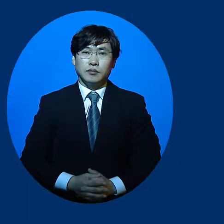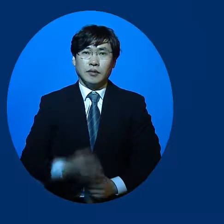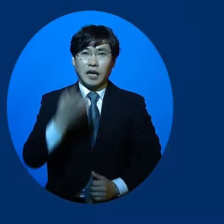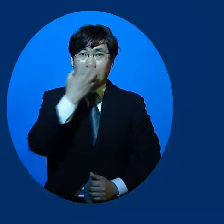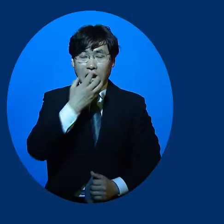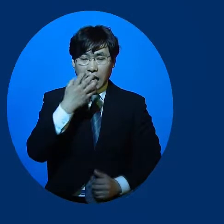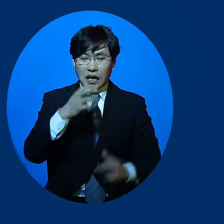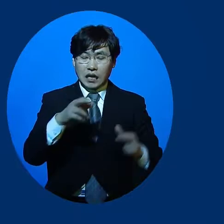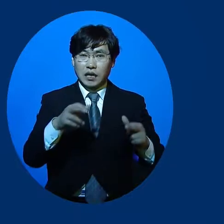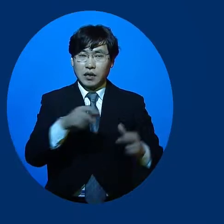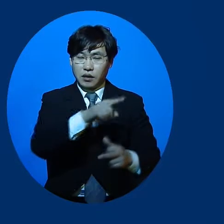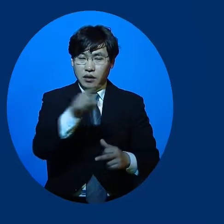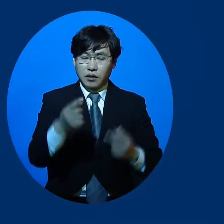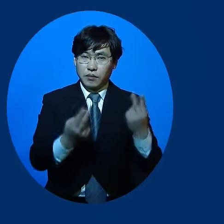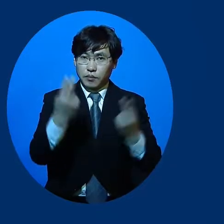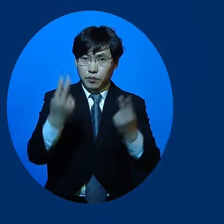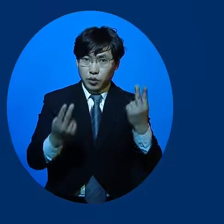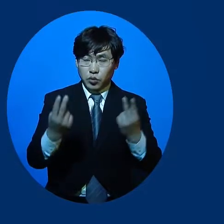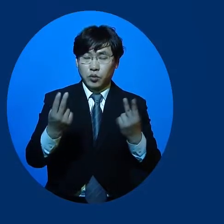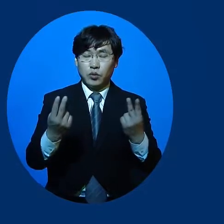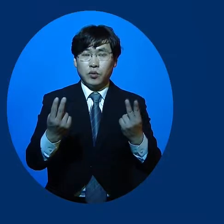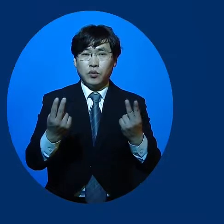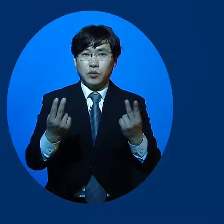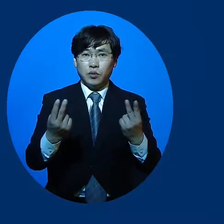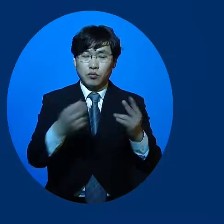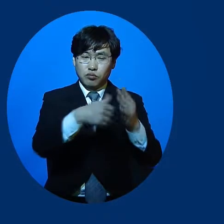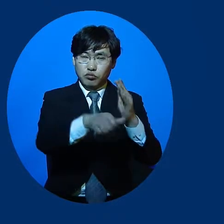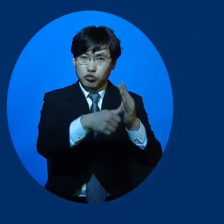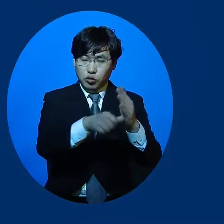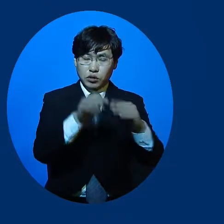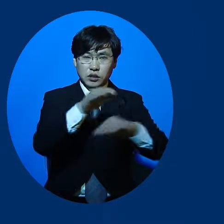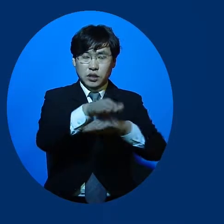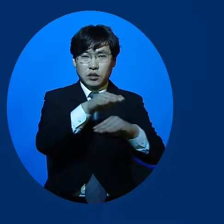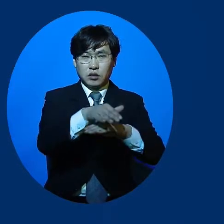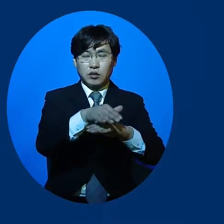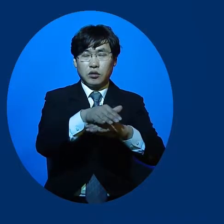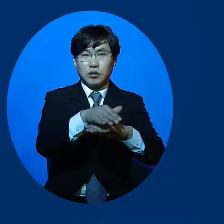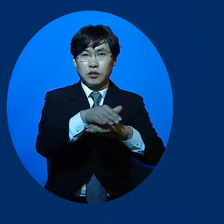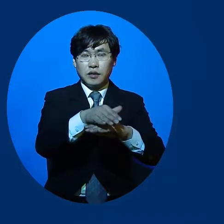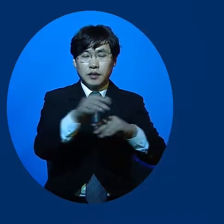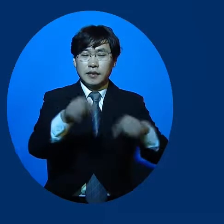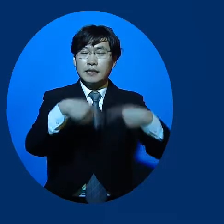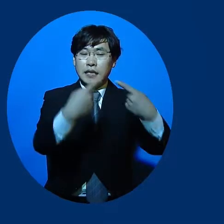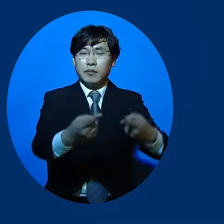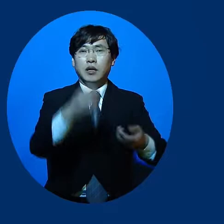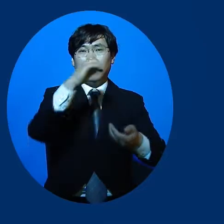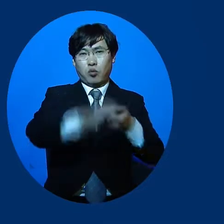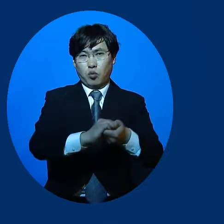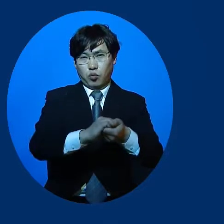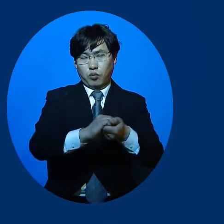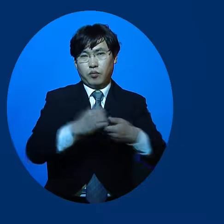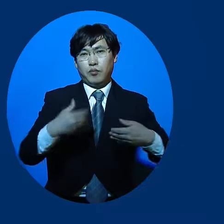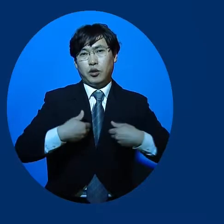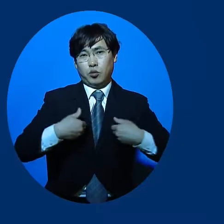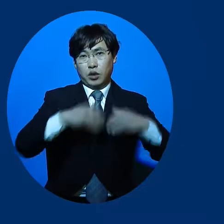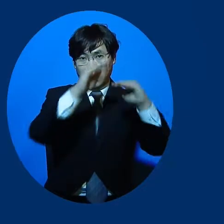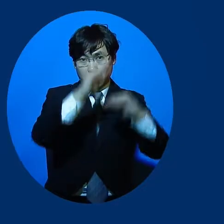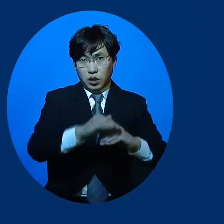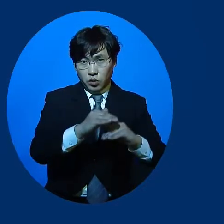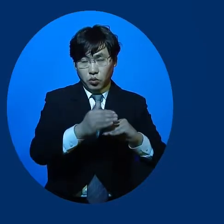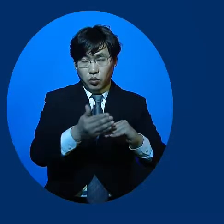비장애인에 비해서 장애인들은 용품 및 차량 지원이 장애인 생활체육 참여에 필수적임에도